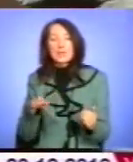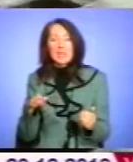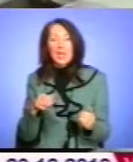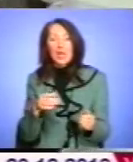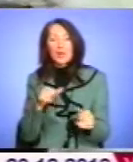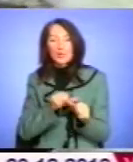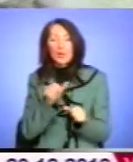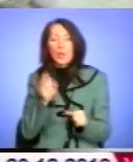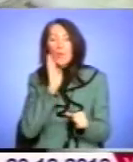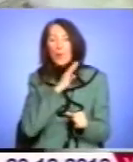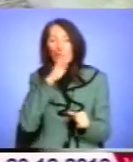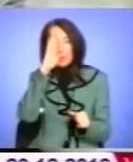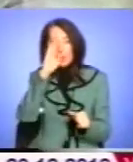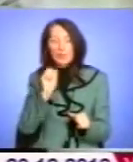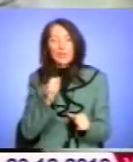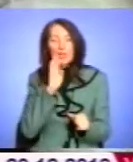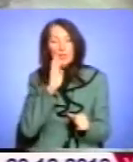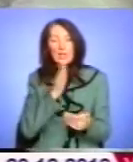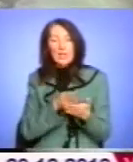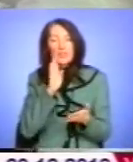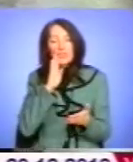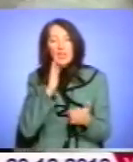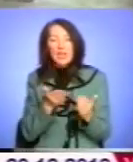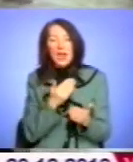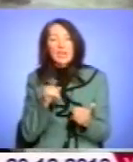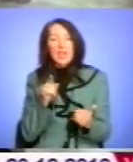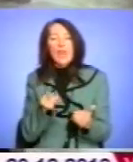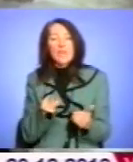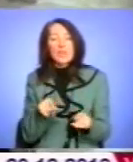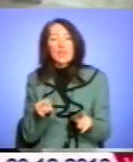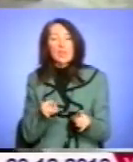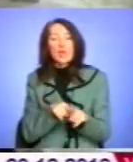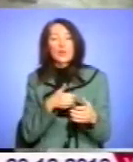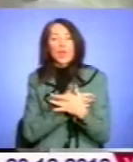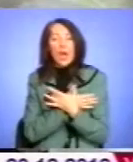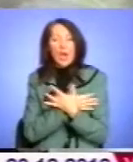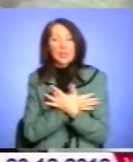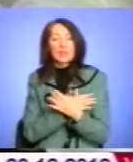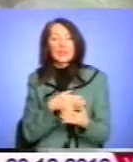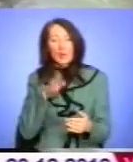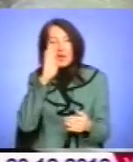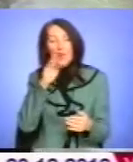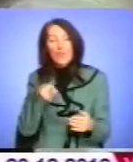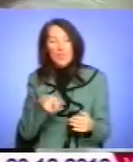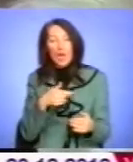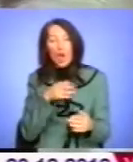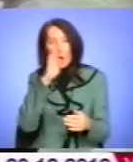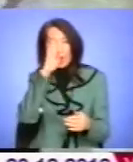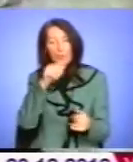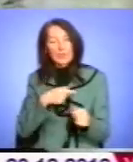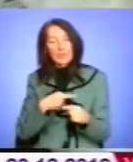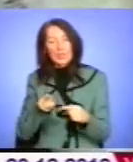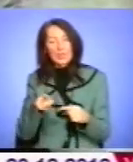як і дівчата, але він також янгол, і він хлопець, відрізняється від